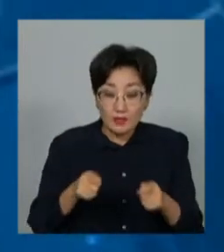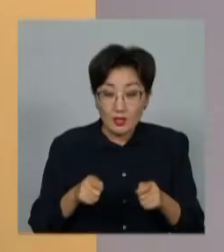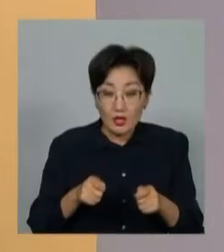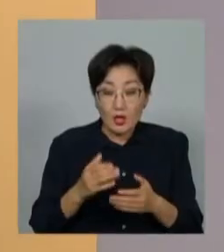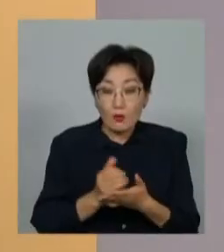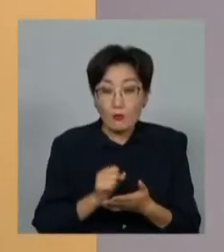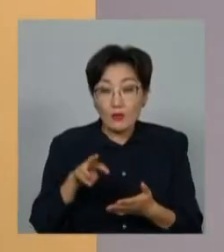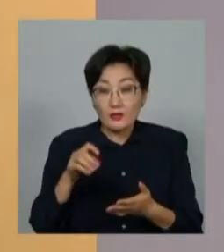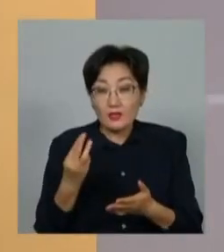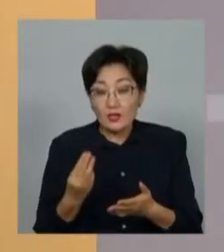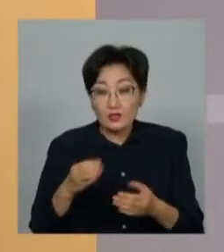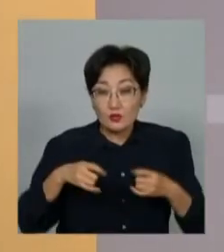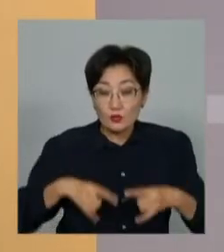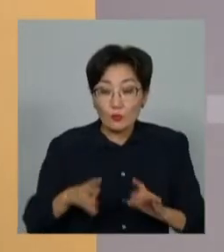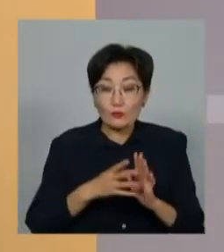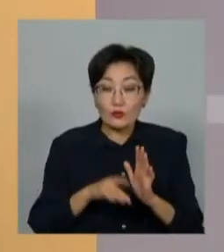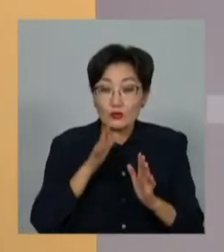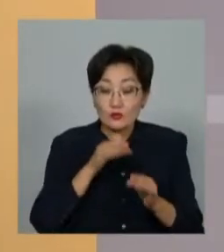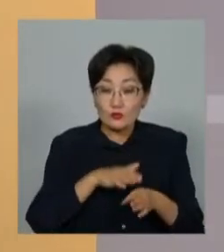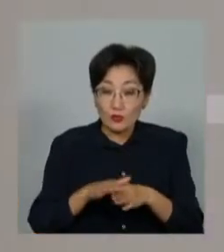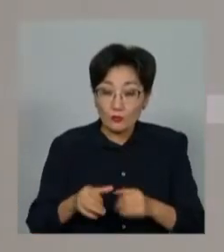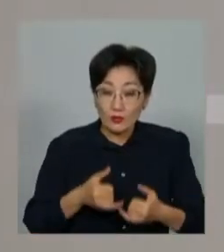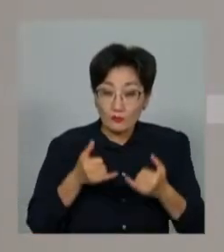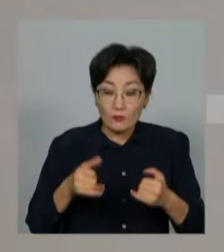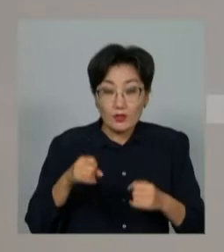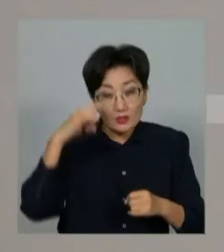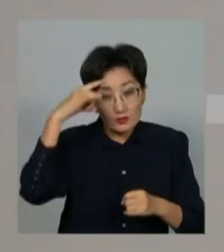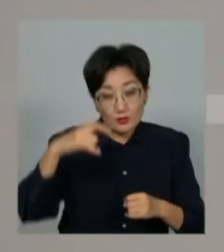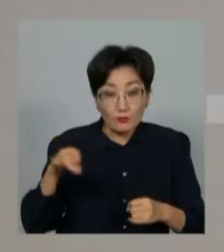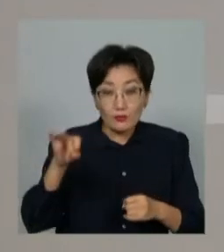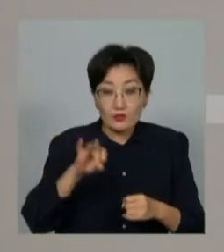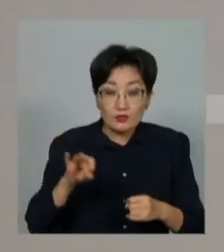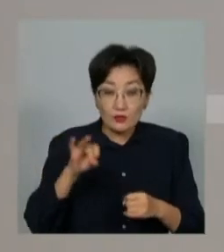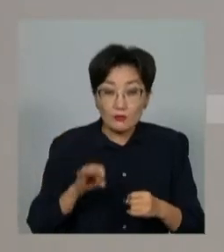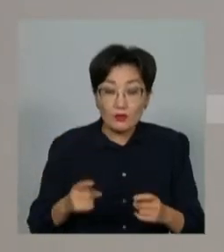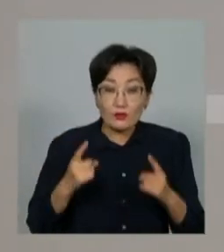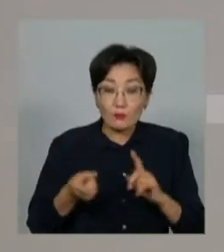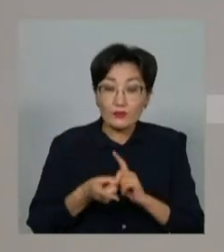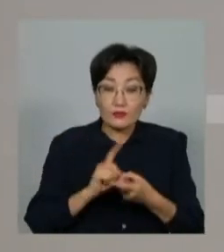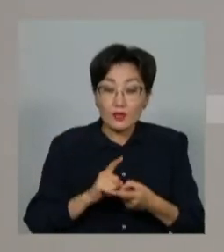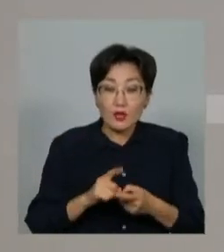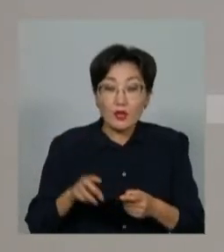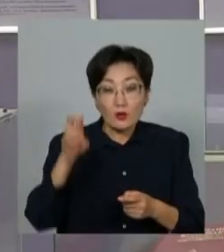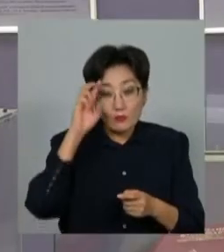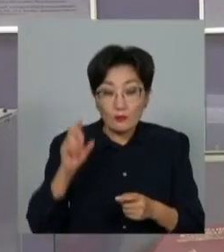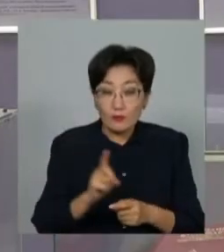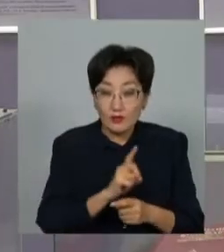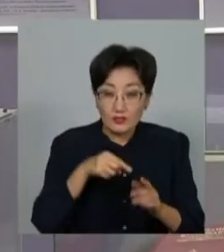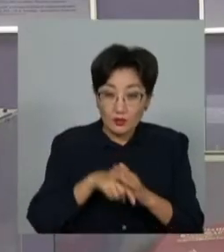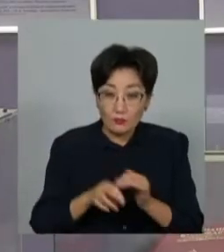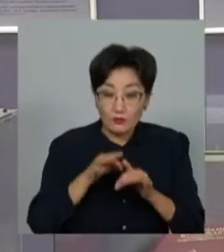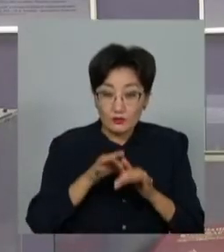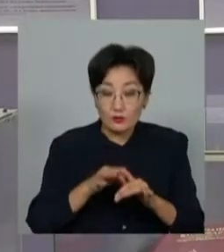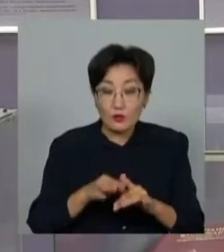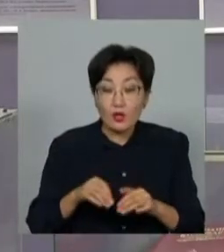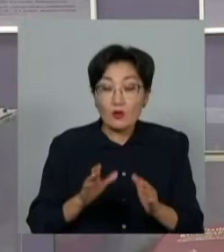Манаш Қозыбаевтың туғанына 90 жыл толуына арналып отыр. Отандық тарихтың алпауытына арналған іс-шара мемлекеттік мұрағат ғимаратында өтті. Жиында